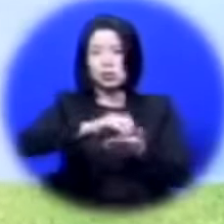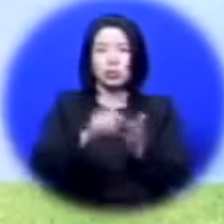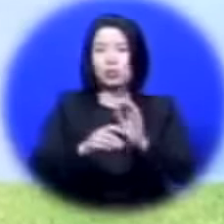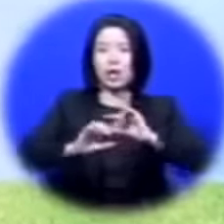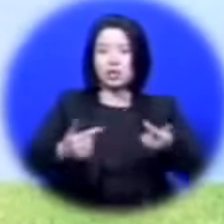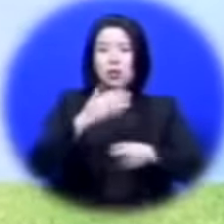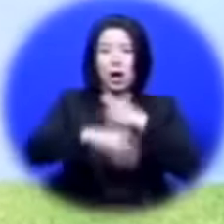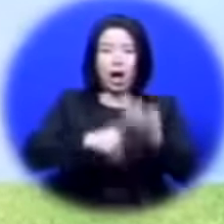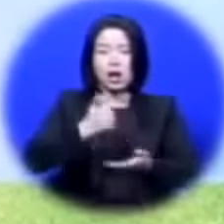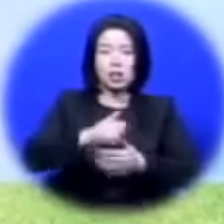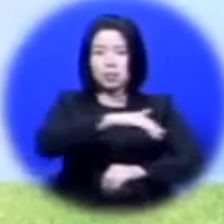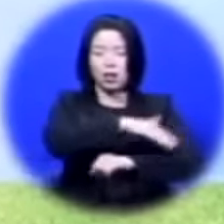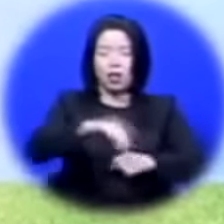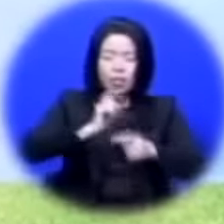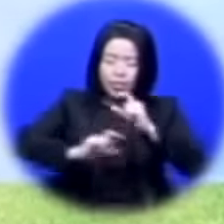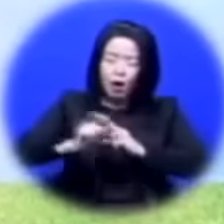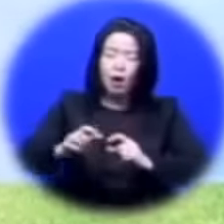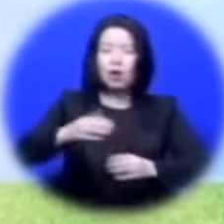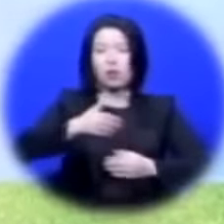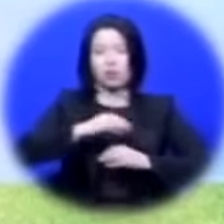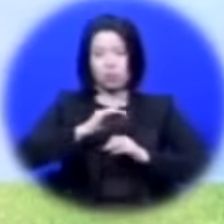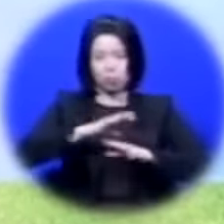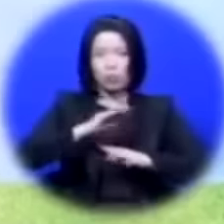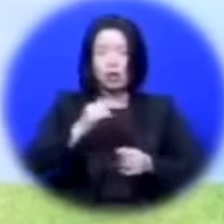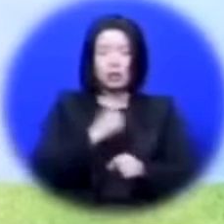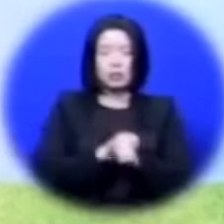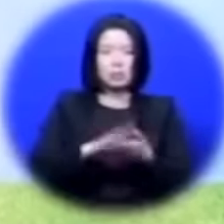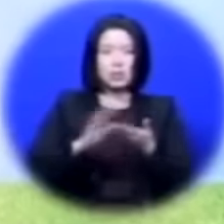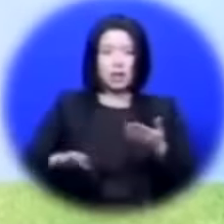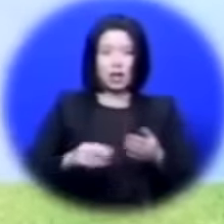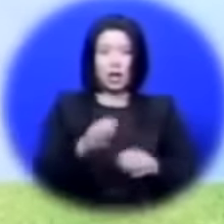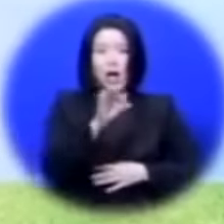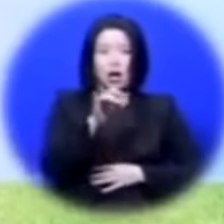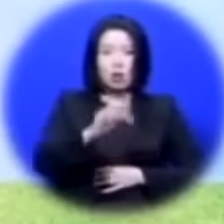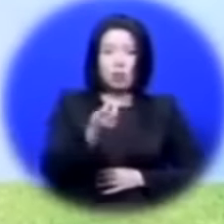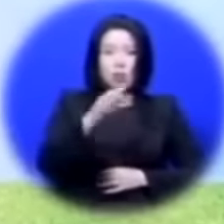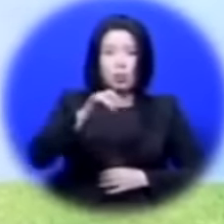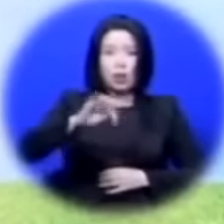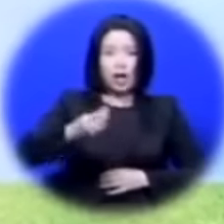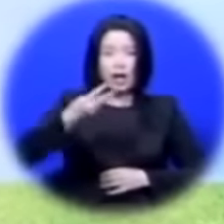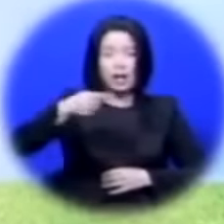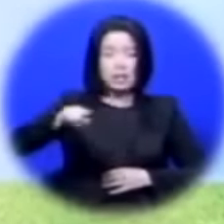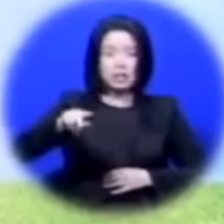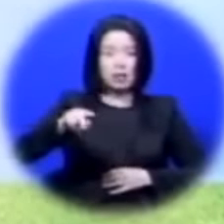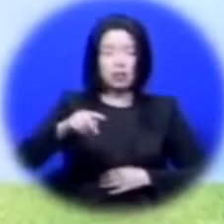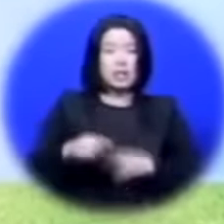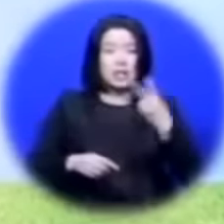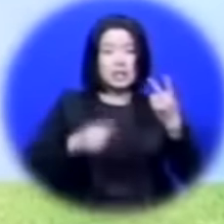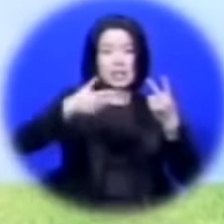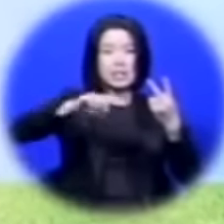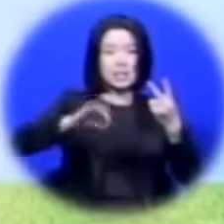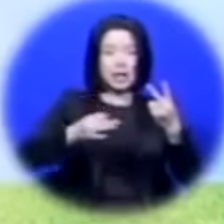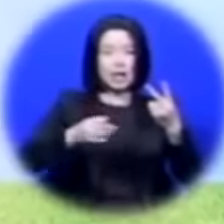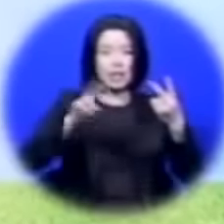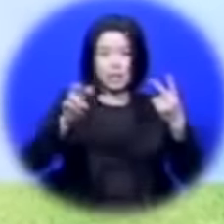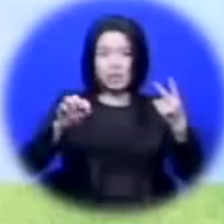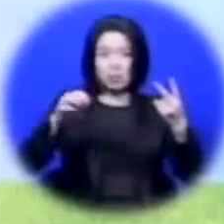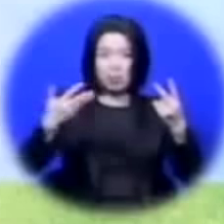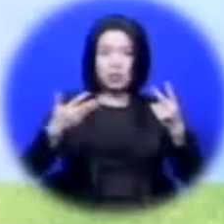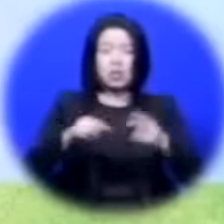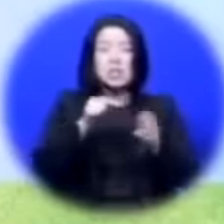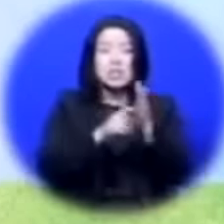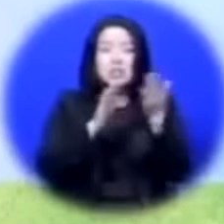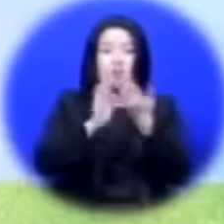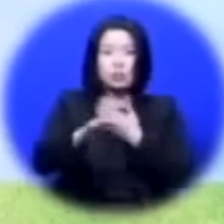하나님의 계획은 더 놀랍습니다 요엘서 요엘서 2장에 보면 2장 28절에 그 후에